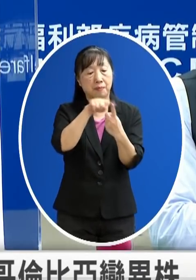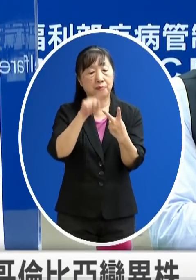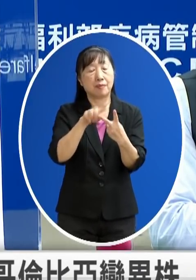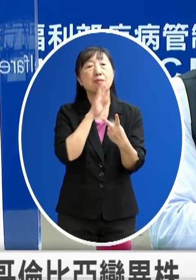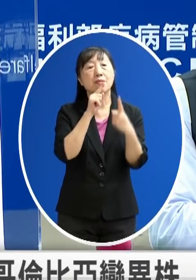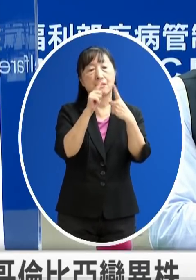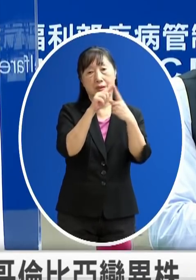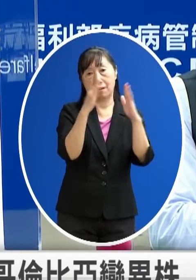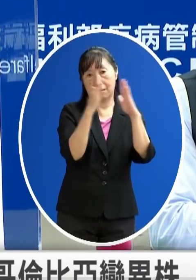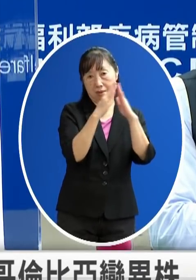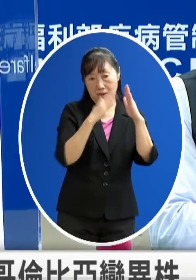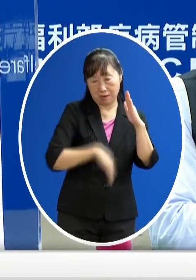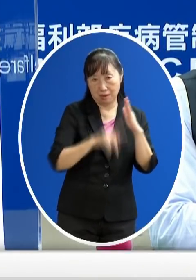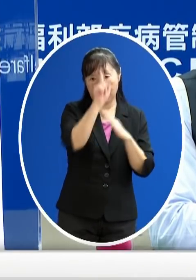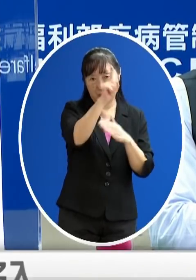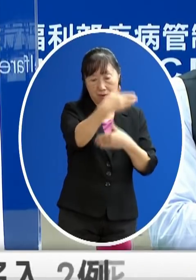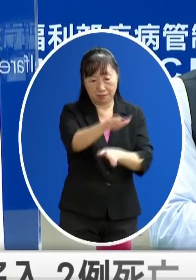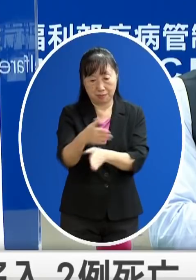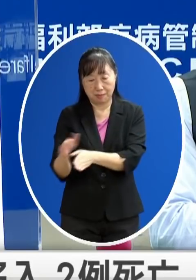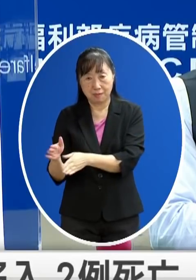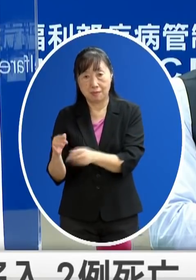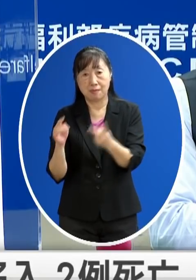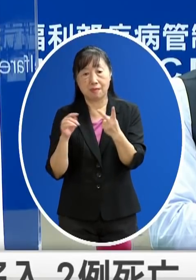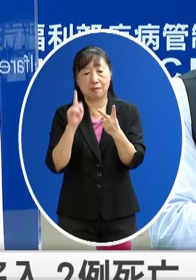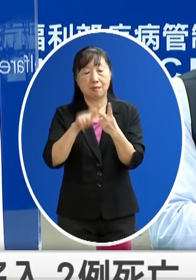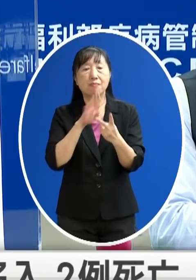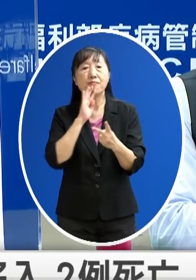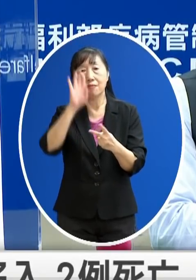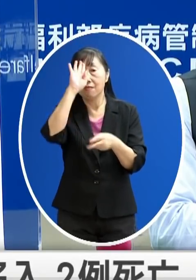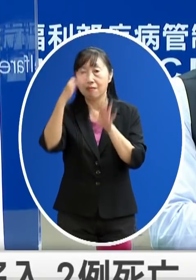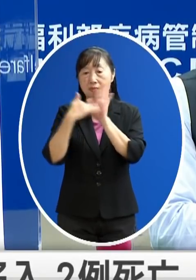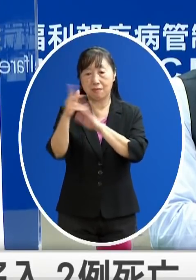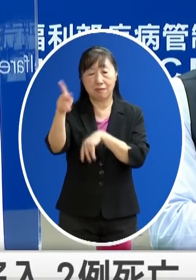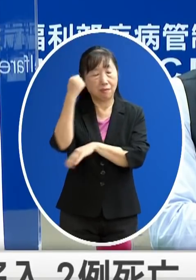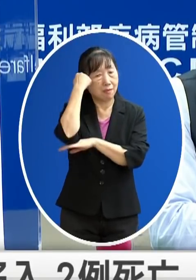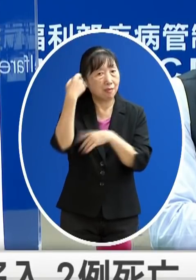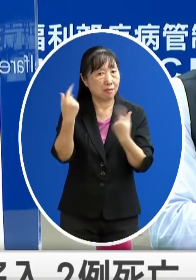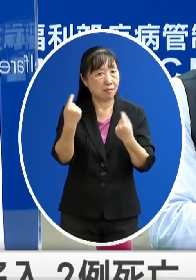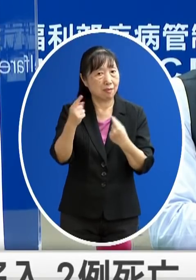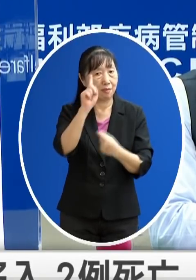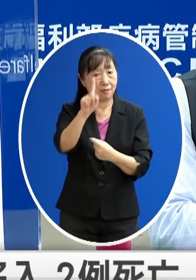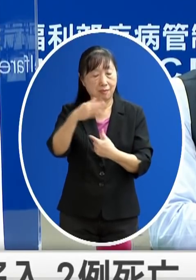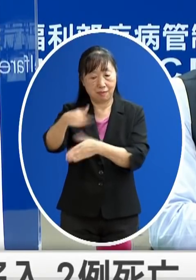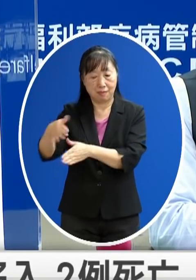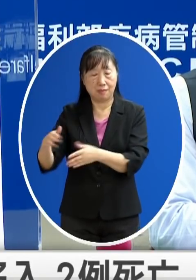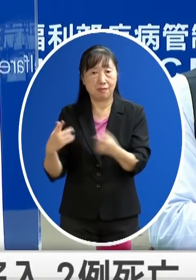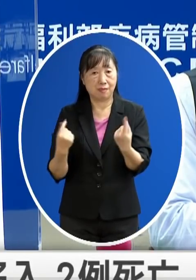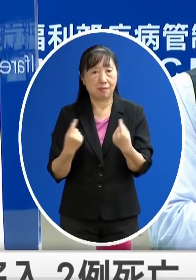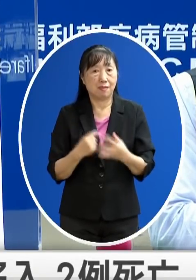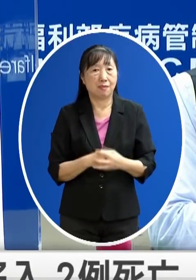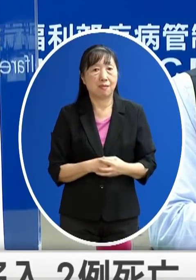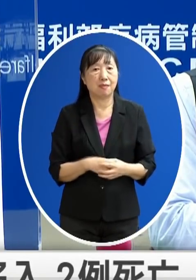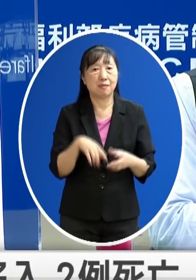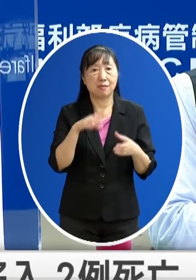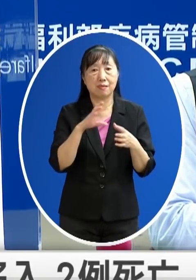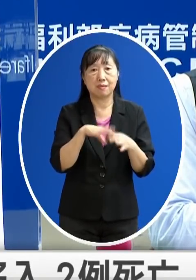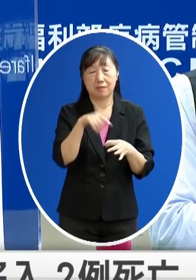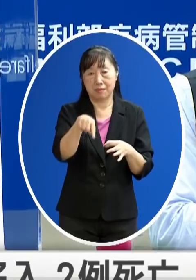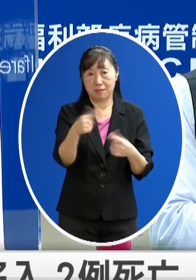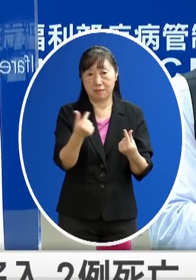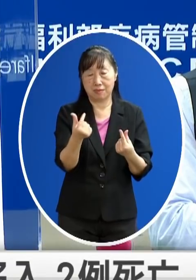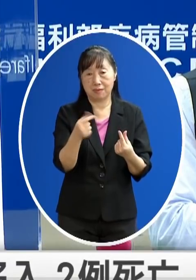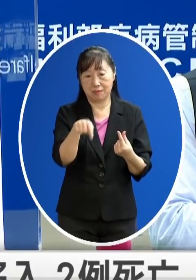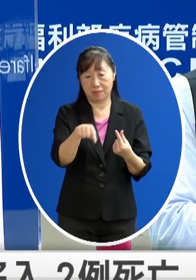家里一人一室，另外是在防疫旅馆里面来做。好，所以那段时间也是一个，好，等于是一